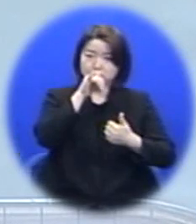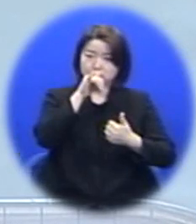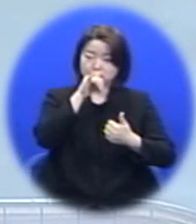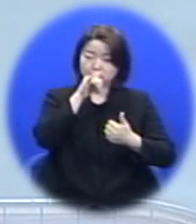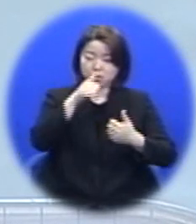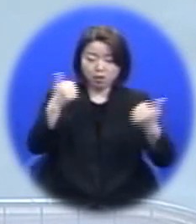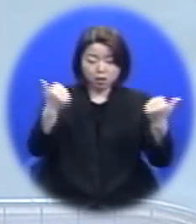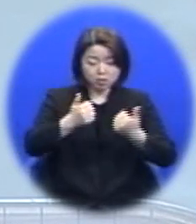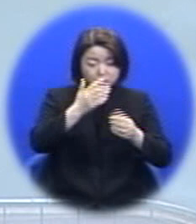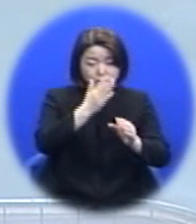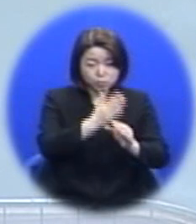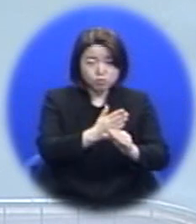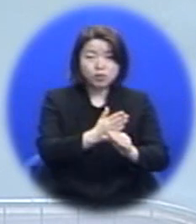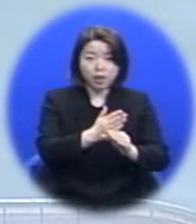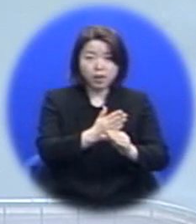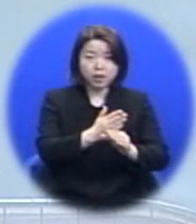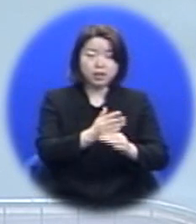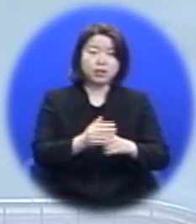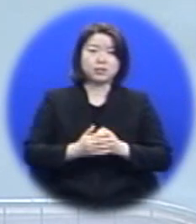상담을 하다가